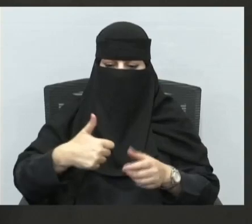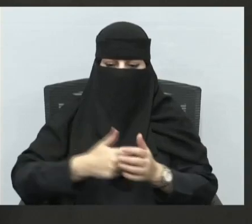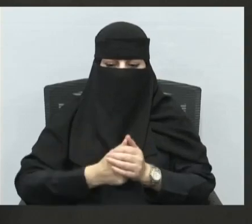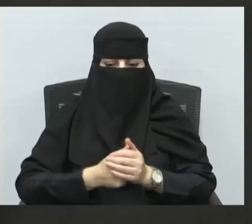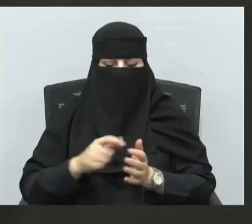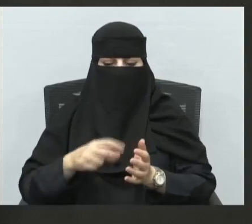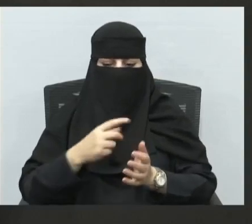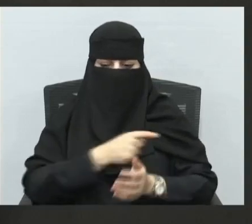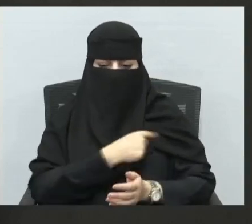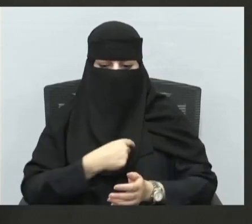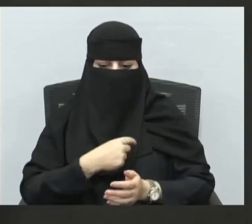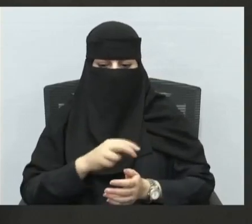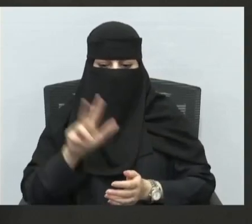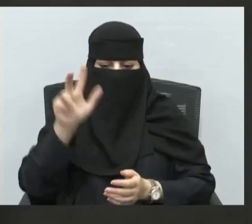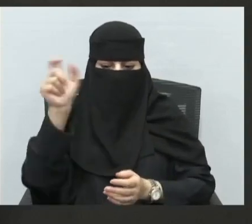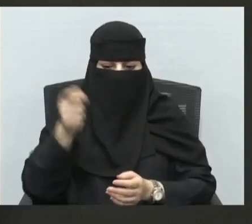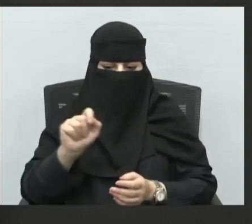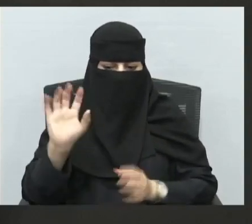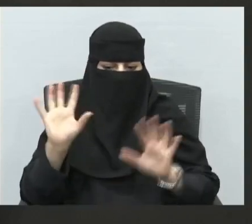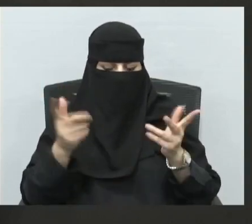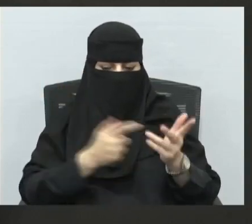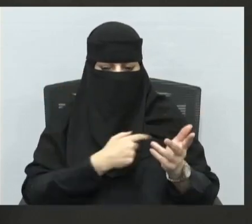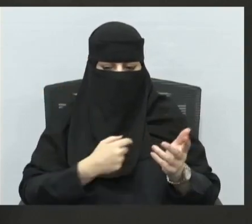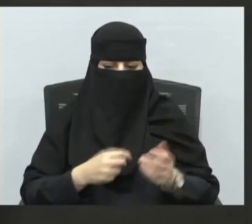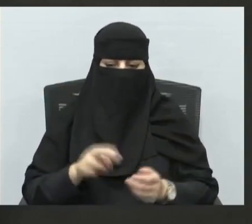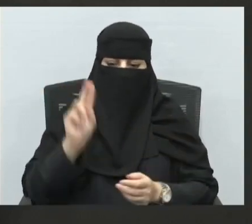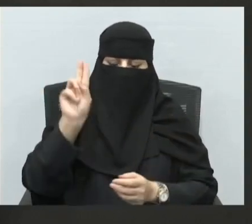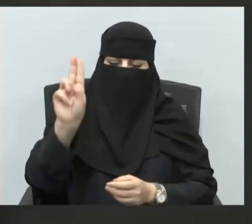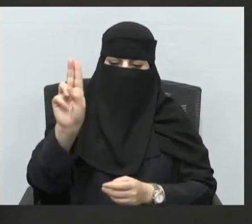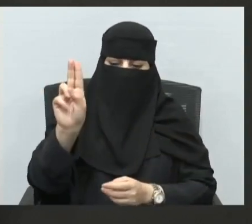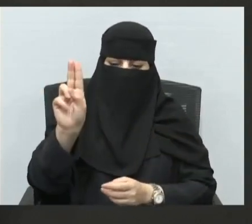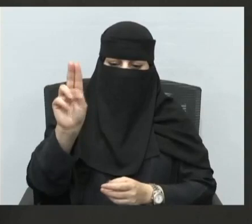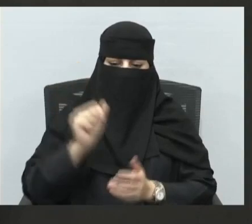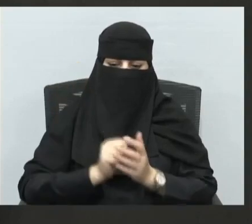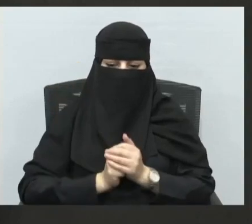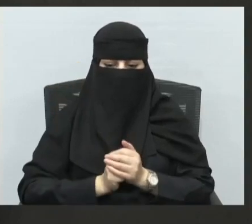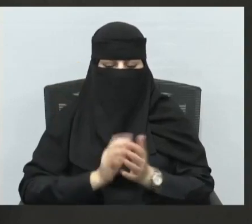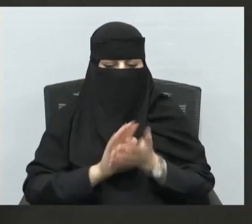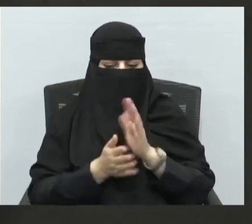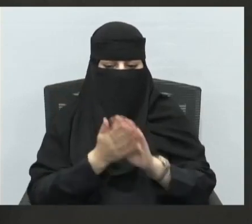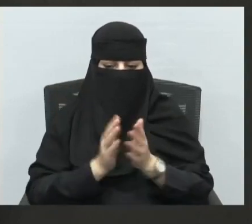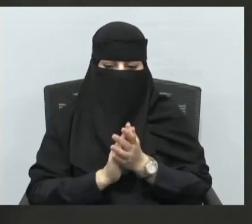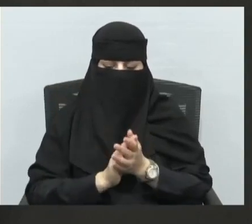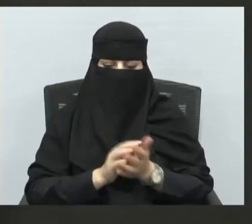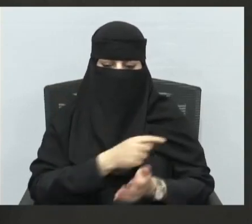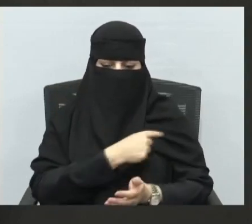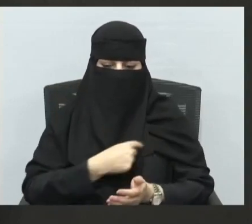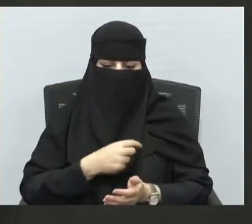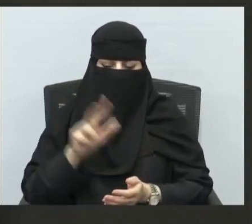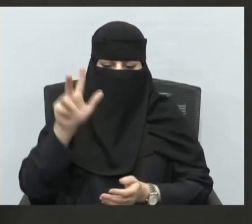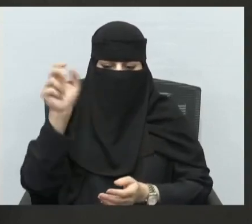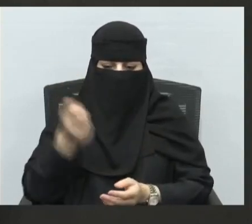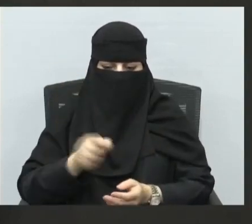نسمي الحرف ما هو اسم اسمه حرف التاء احسنتم اذا انتهينا من تسميه الحرف